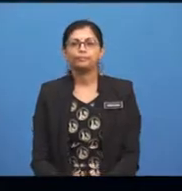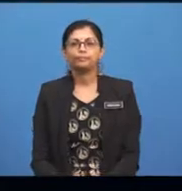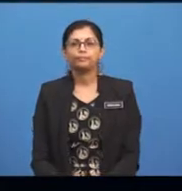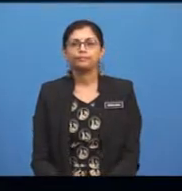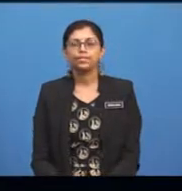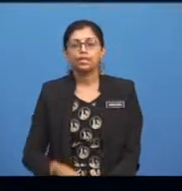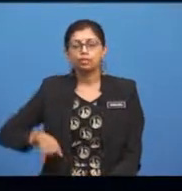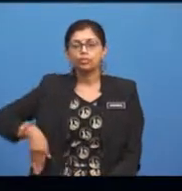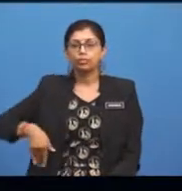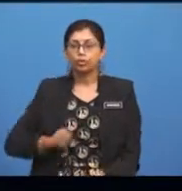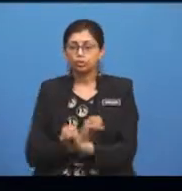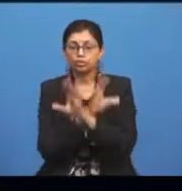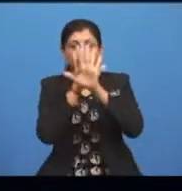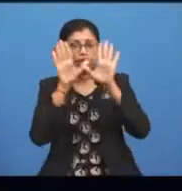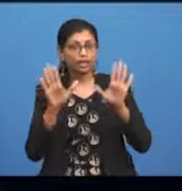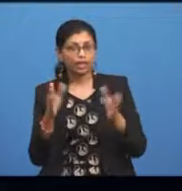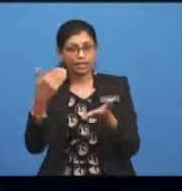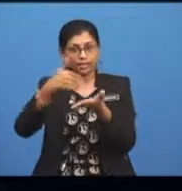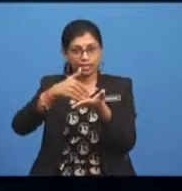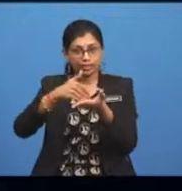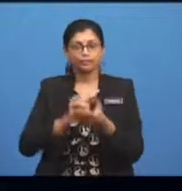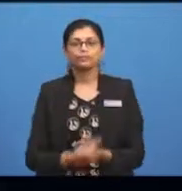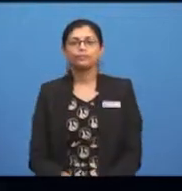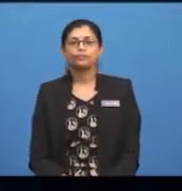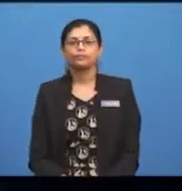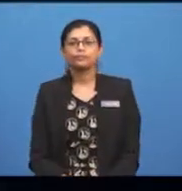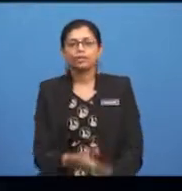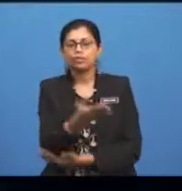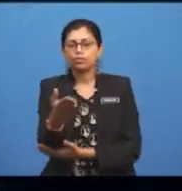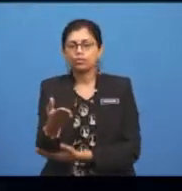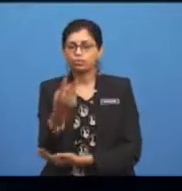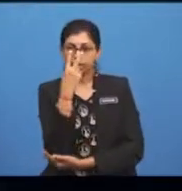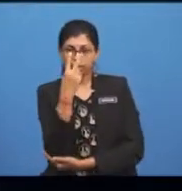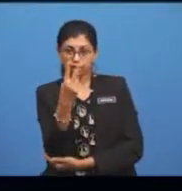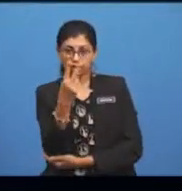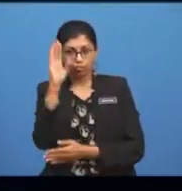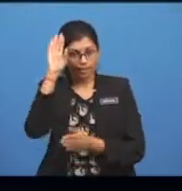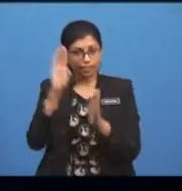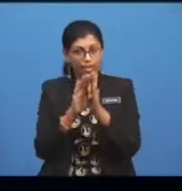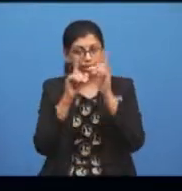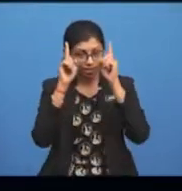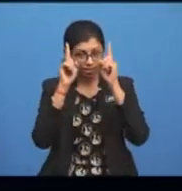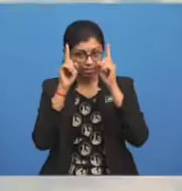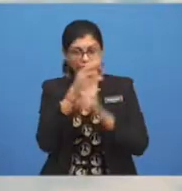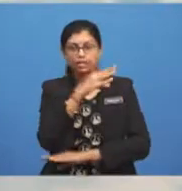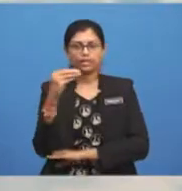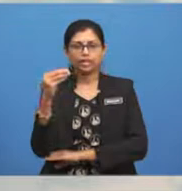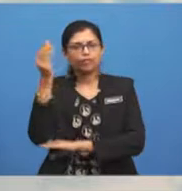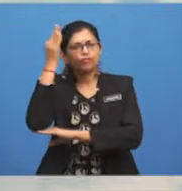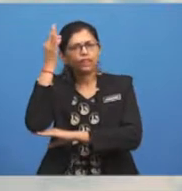Sebelum cikgu menerangkan dengan lebih lanjut, cuba murid-murid perhatikan slide ini dan